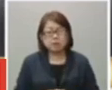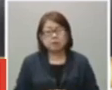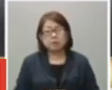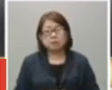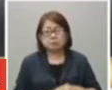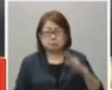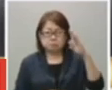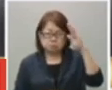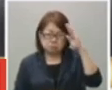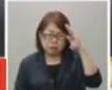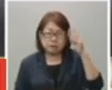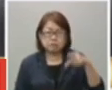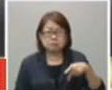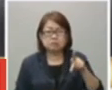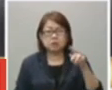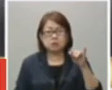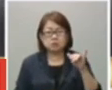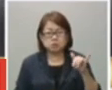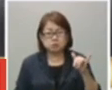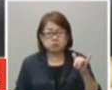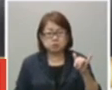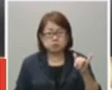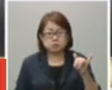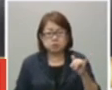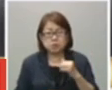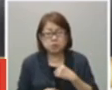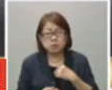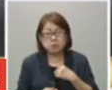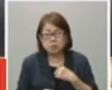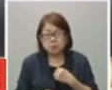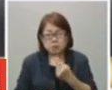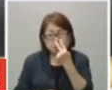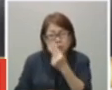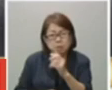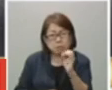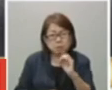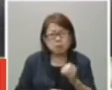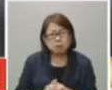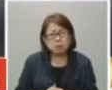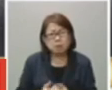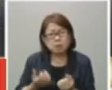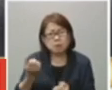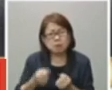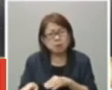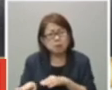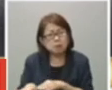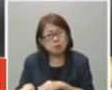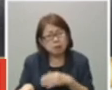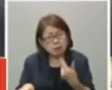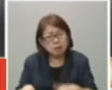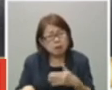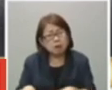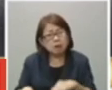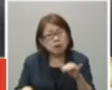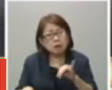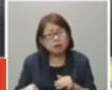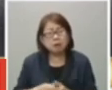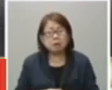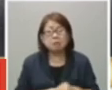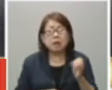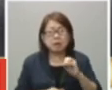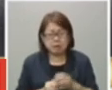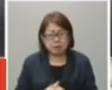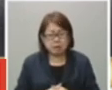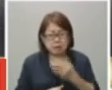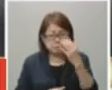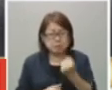ประยุทธ์จันทร์โอชาไม่เคยมีโอกาสเจอรถติดนะทำไมท่านไม่ต้องเจอรถติดท่านไม่มีร